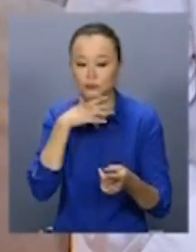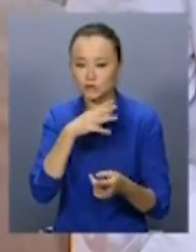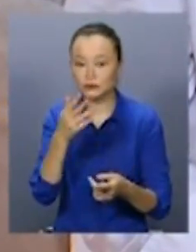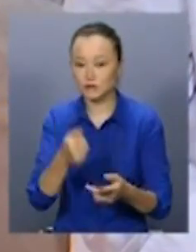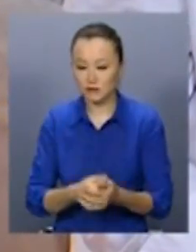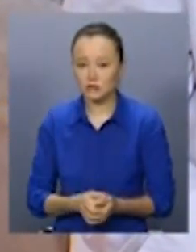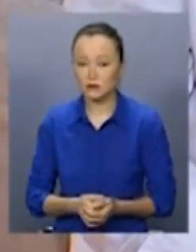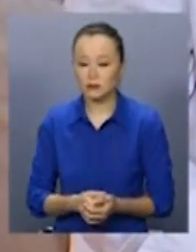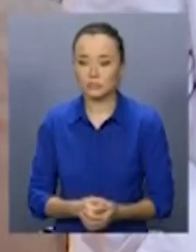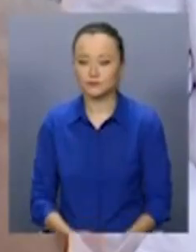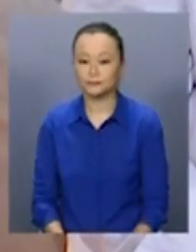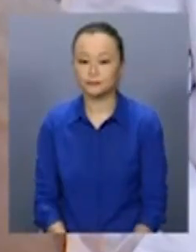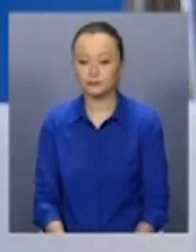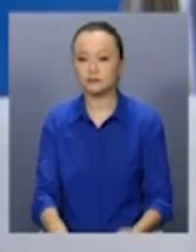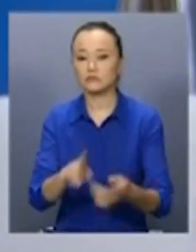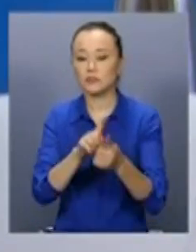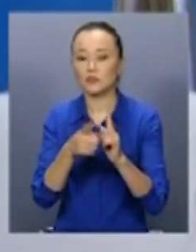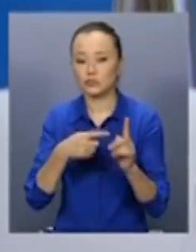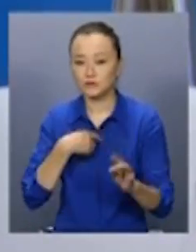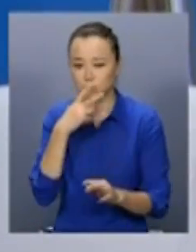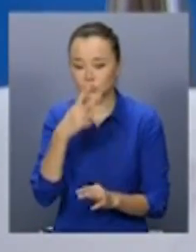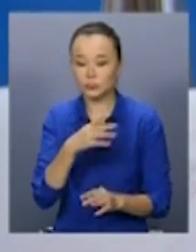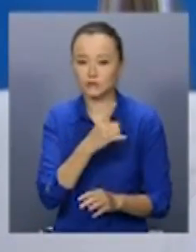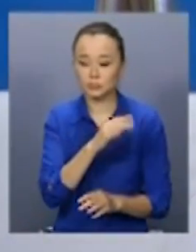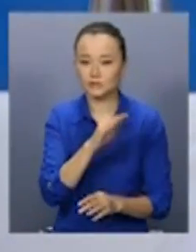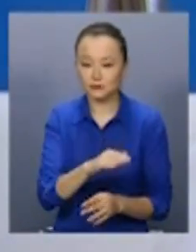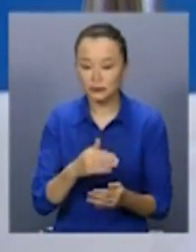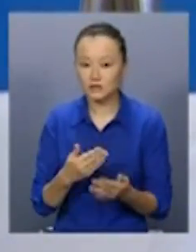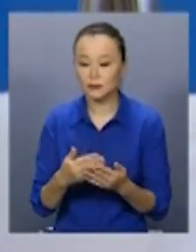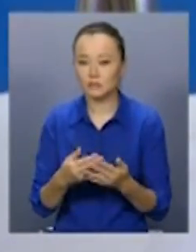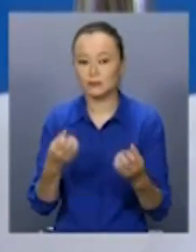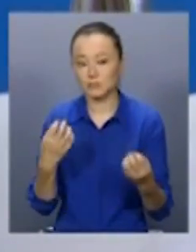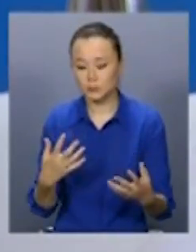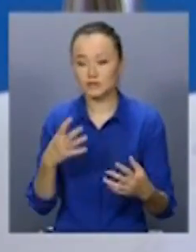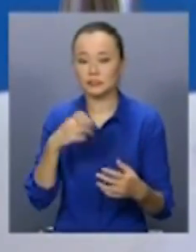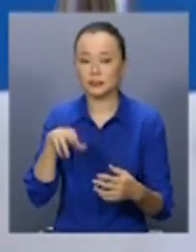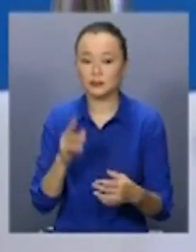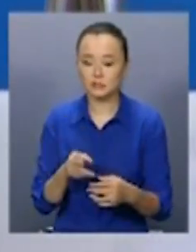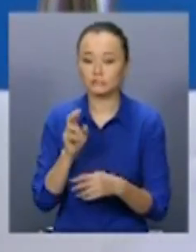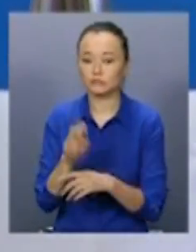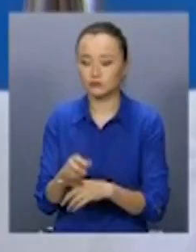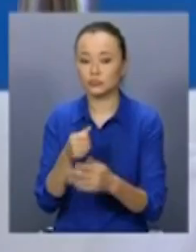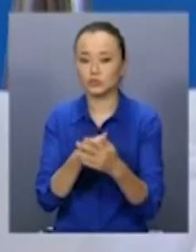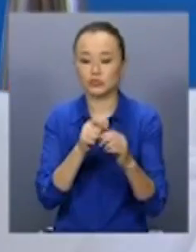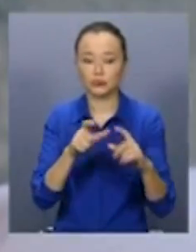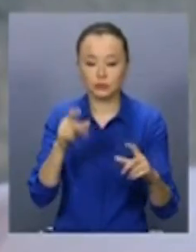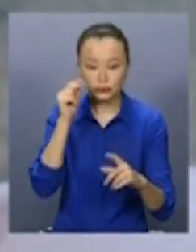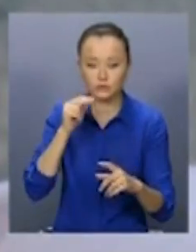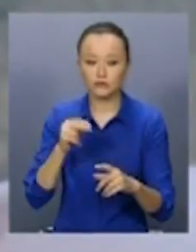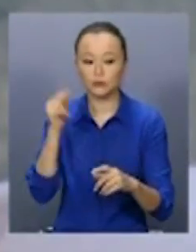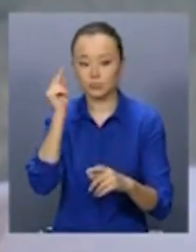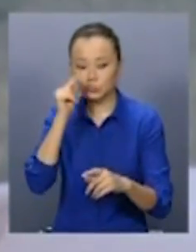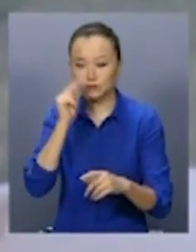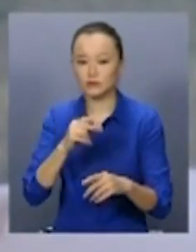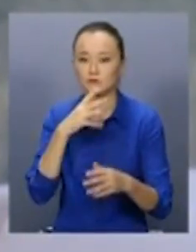Алайда осы керісінше мен ойлап қарасам, баланың бір мысалы қарапайым бала бақшаға үйренуінен бастап мектепке үйрену, оқу деген сияқты